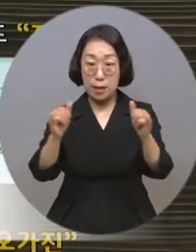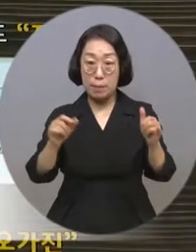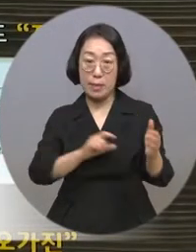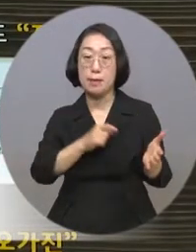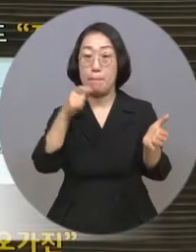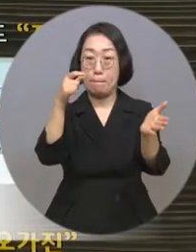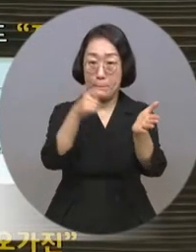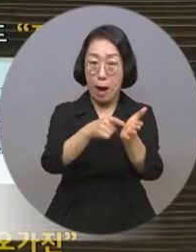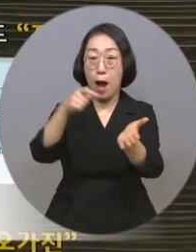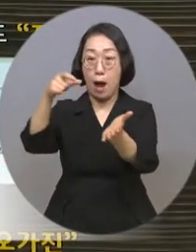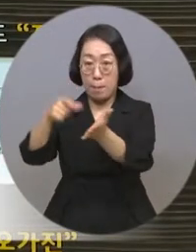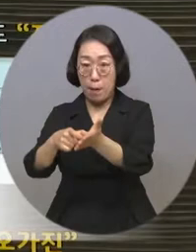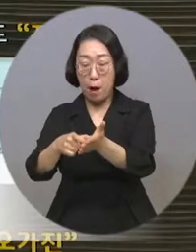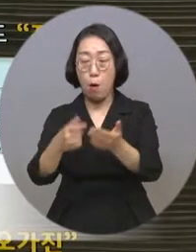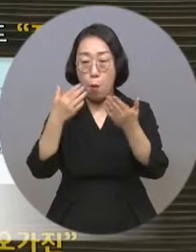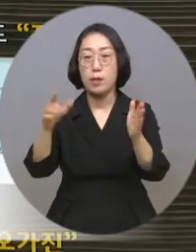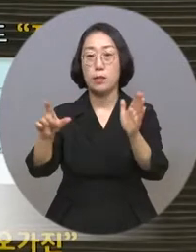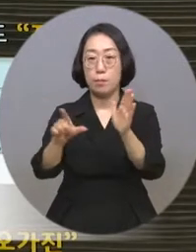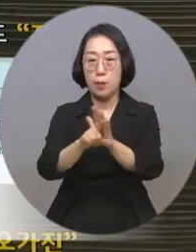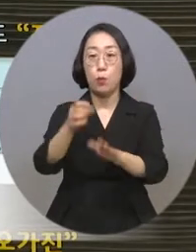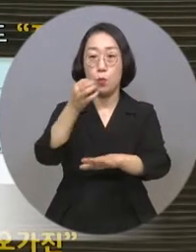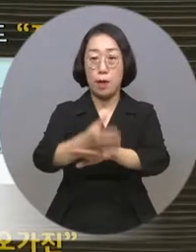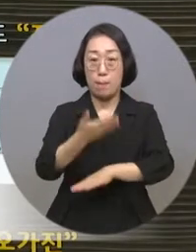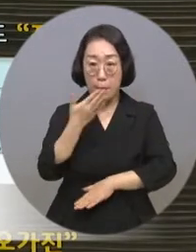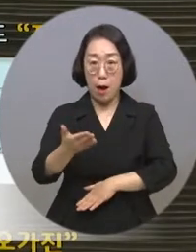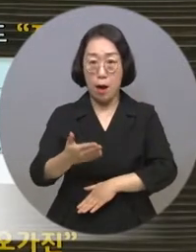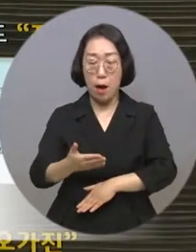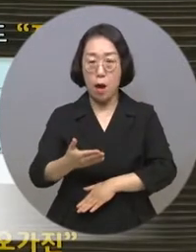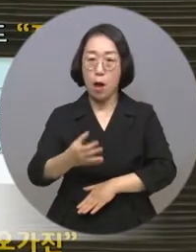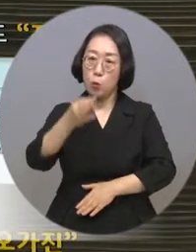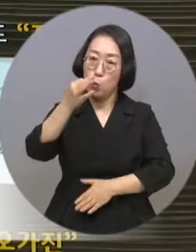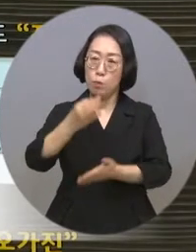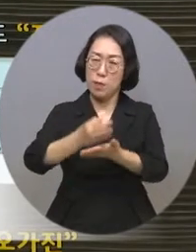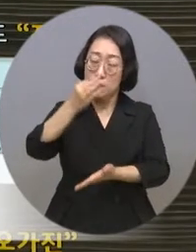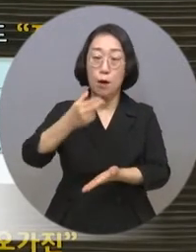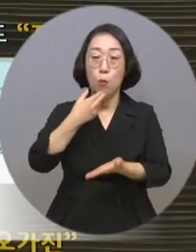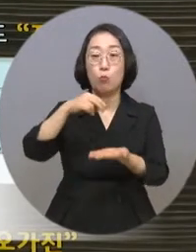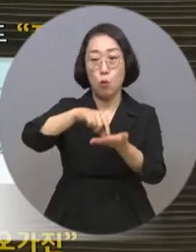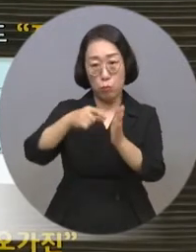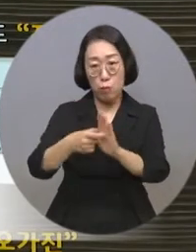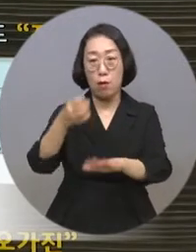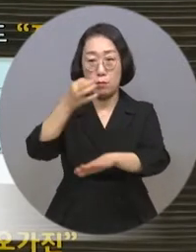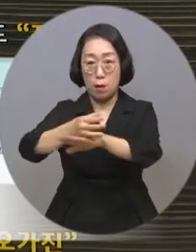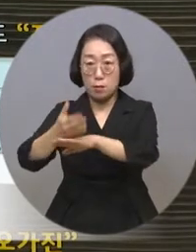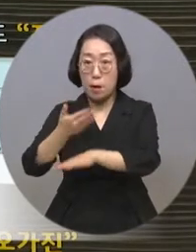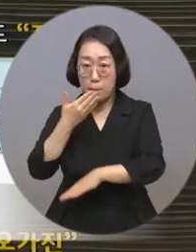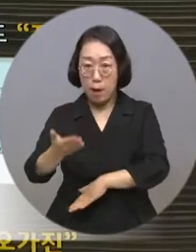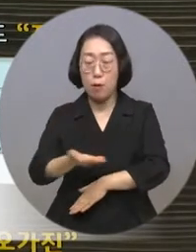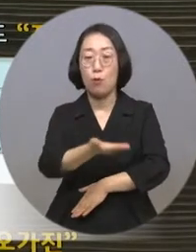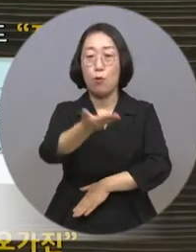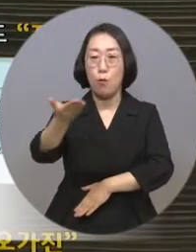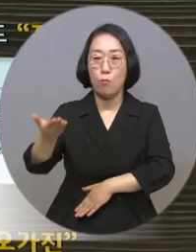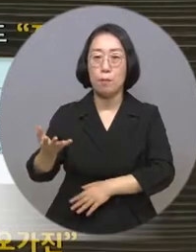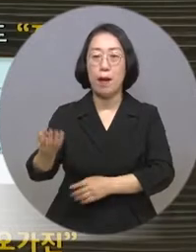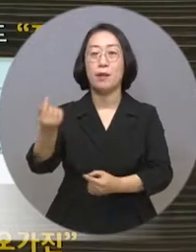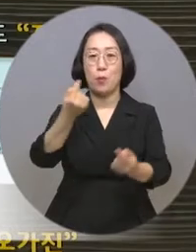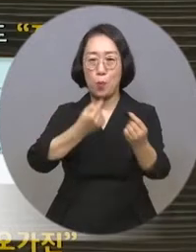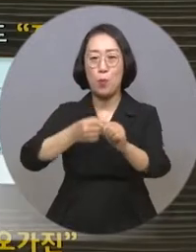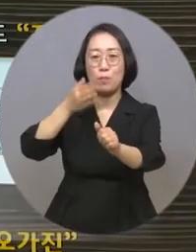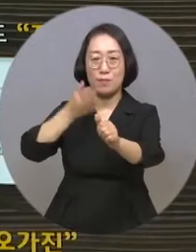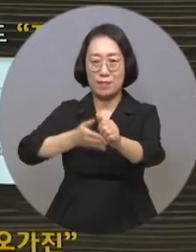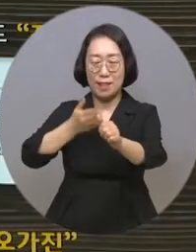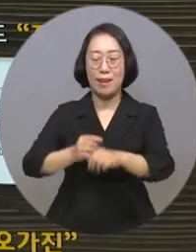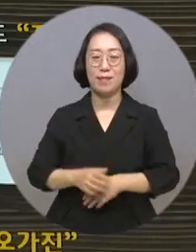있어 믿고 구매할 수 있으니 좋은 가격에 만날 수 있는 진안구원 마이산 고추시장을 많이 이용해 주시기